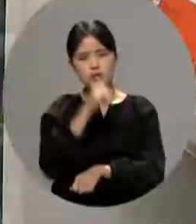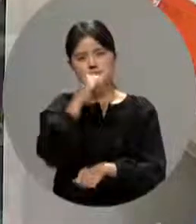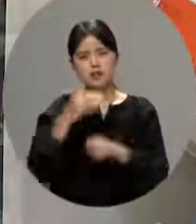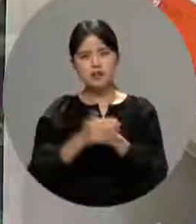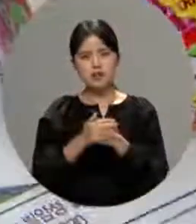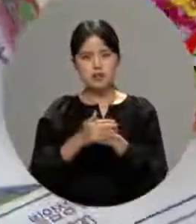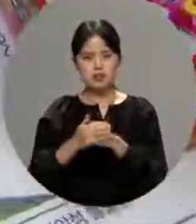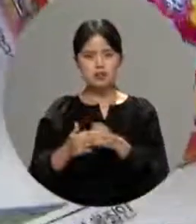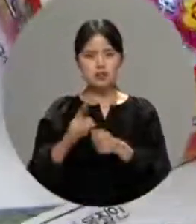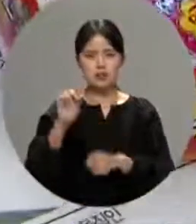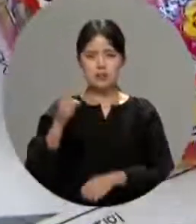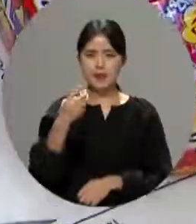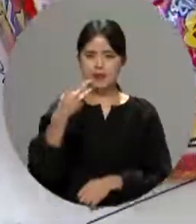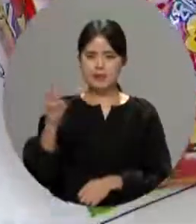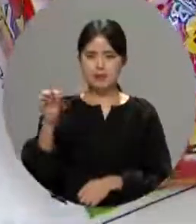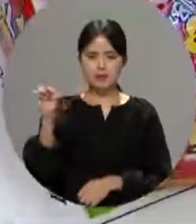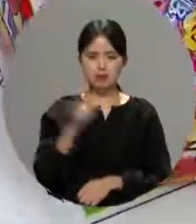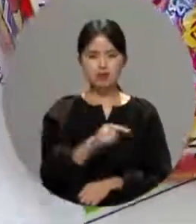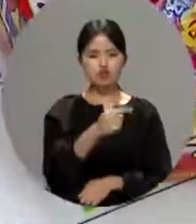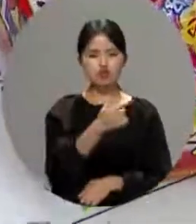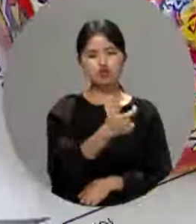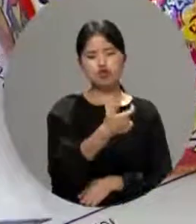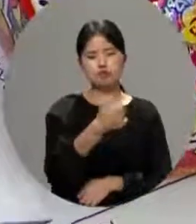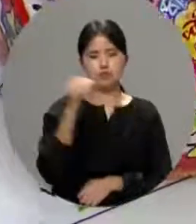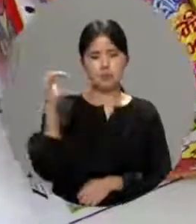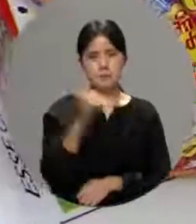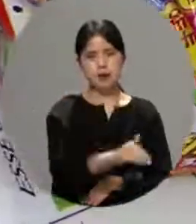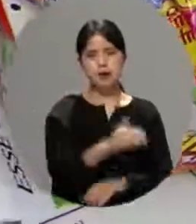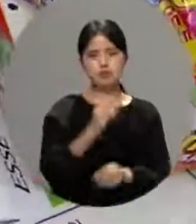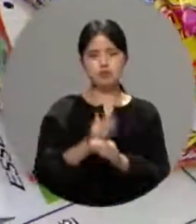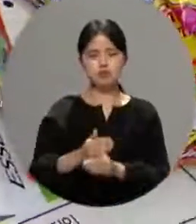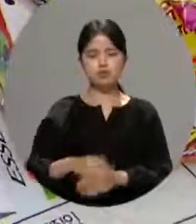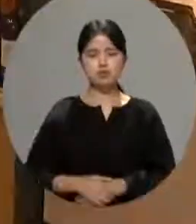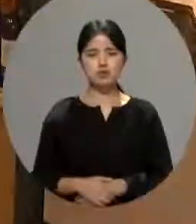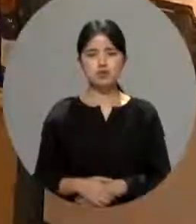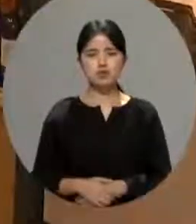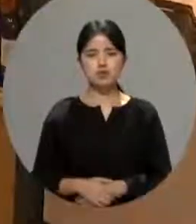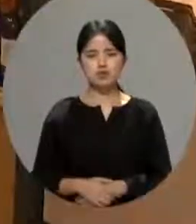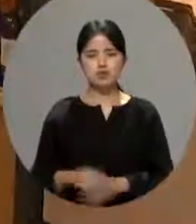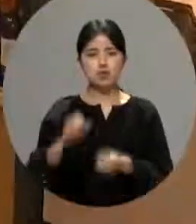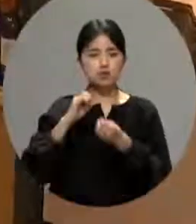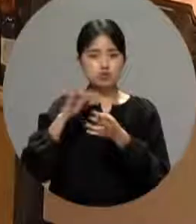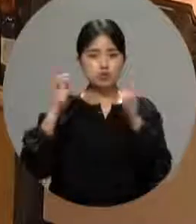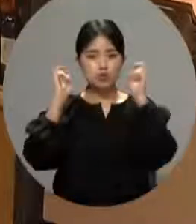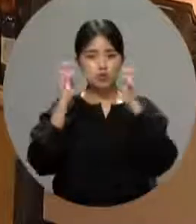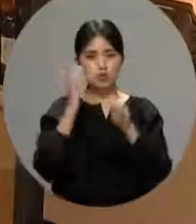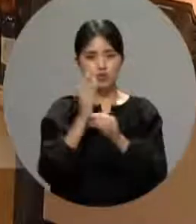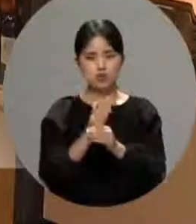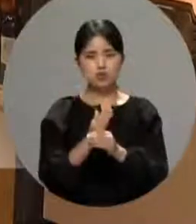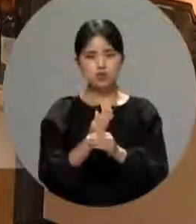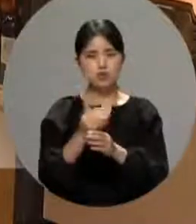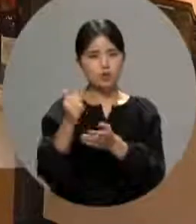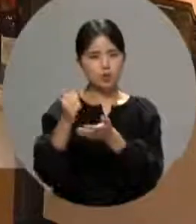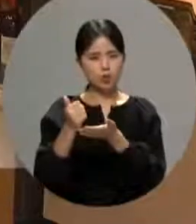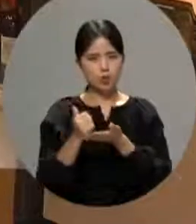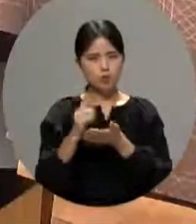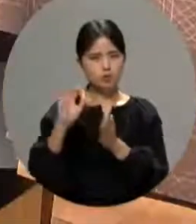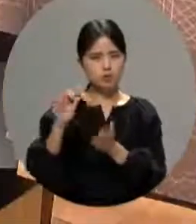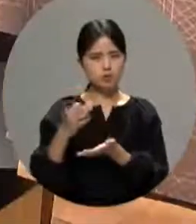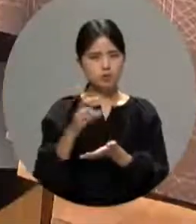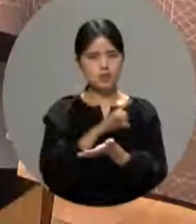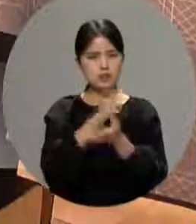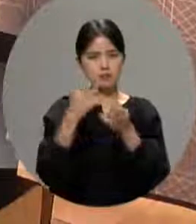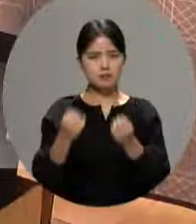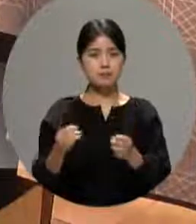전망치가 103에서 60으로 곤두박질 쳤습니다. 소매 유통업체 가운데는 고객층 소득이 상대적으로